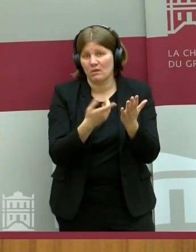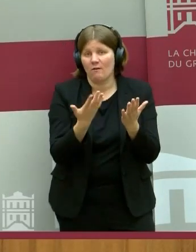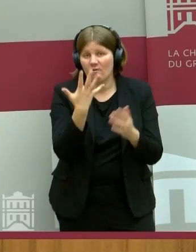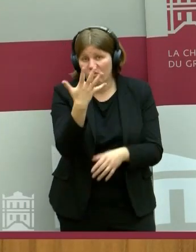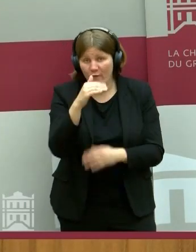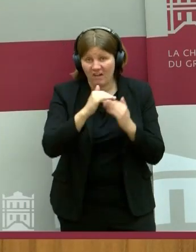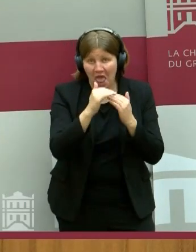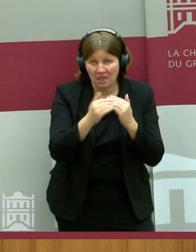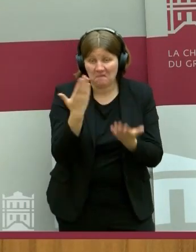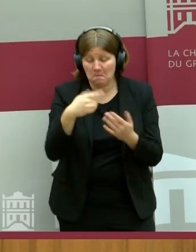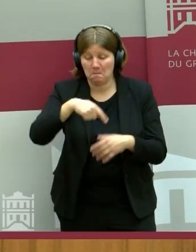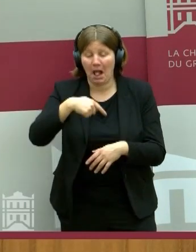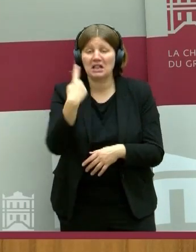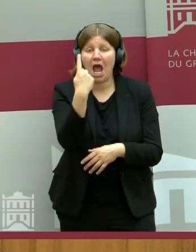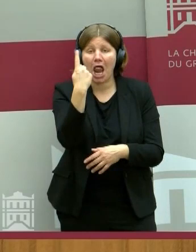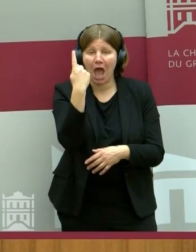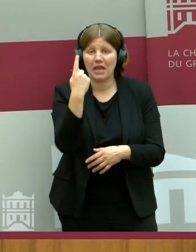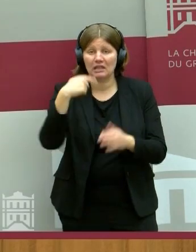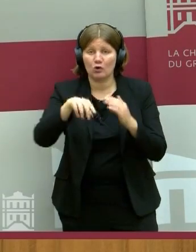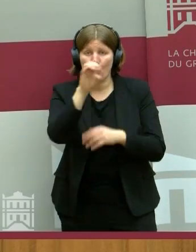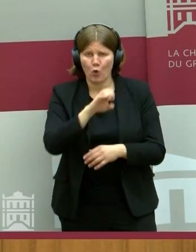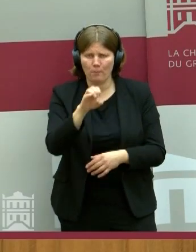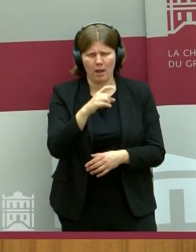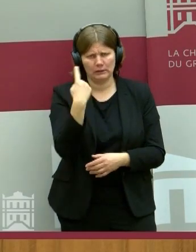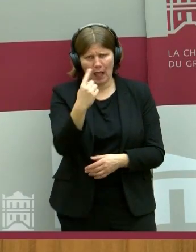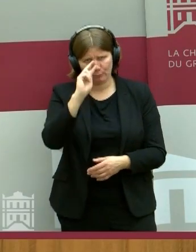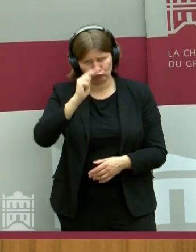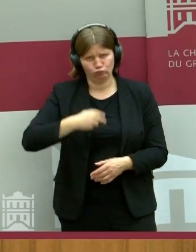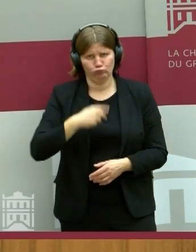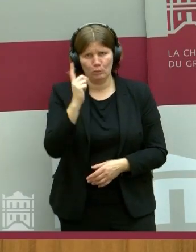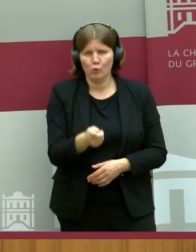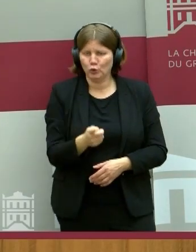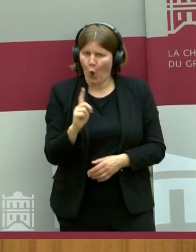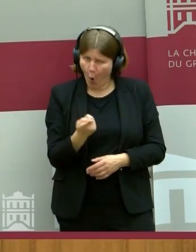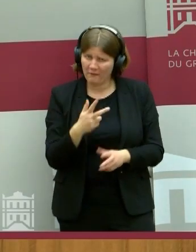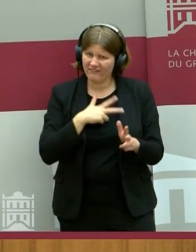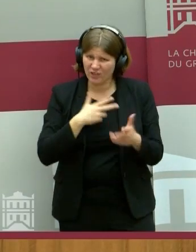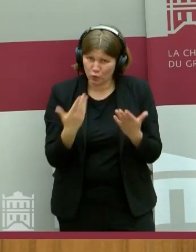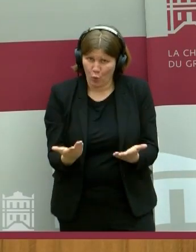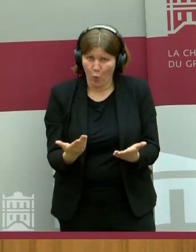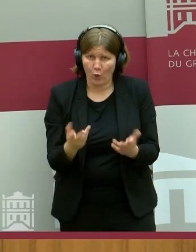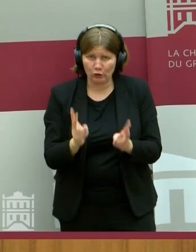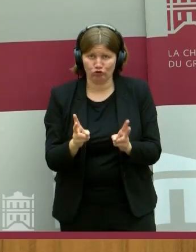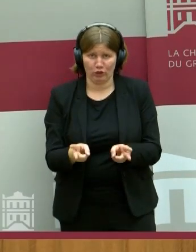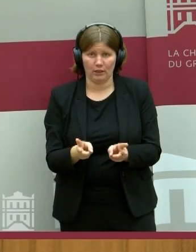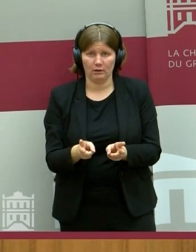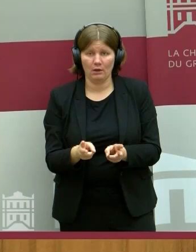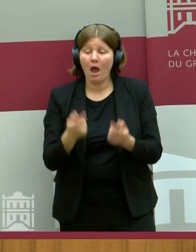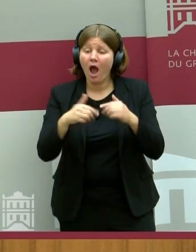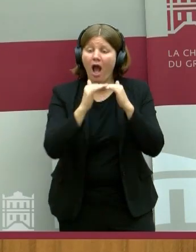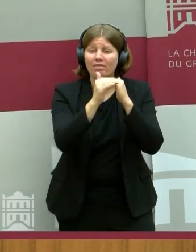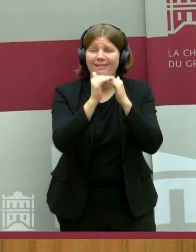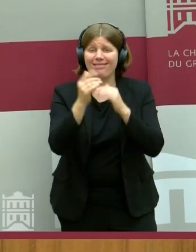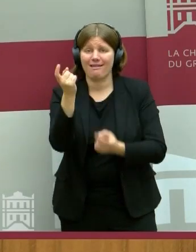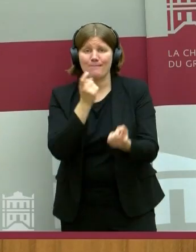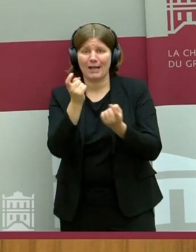lang richtig an Europa. Aber wenn das ist, dann sollen sich doch vorstellen, ob das ist, die anderen Länder an der Immigrationspolitik, die